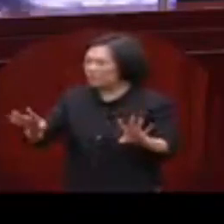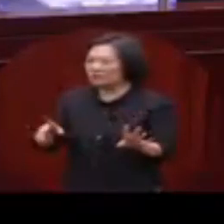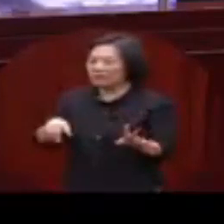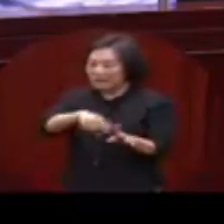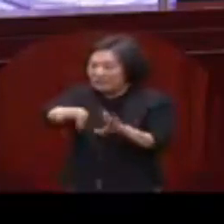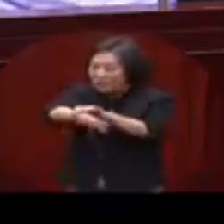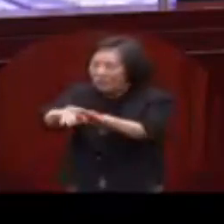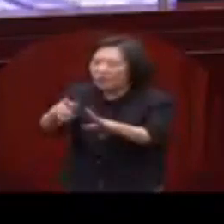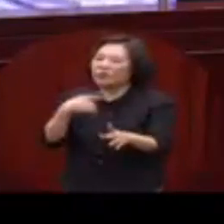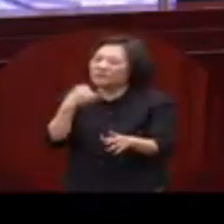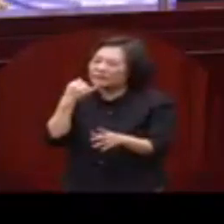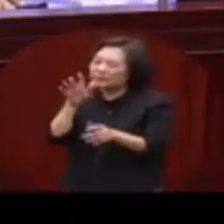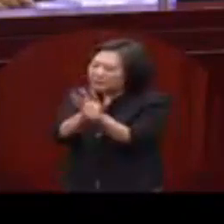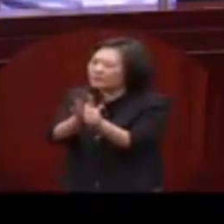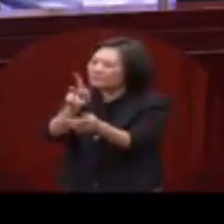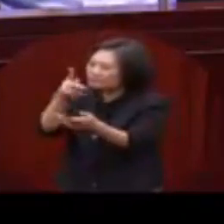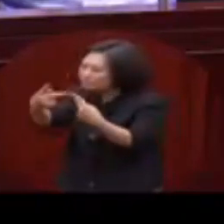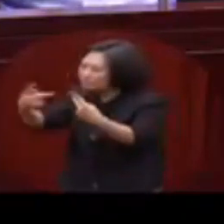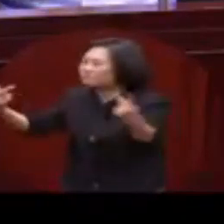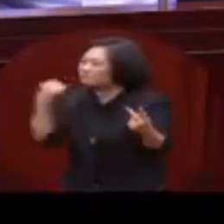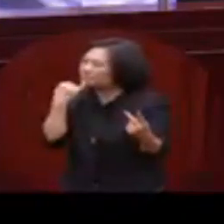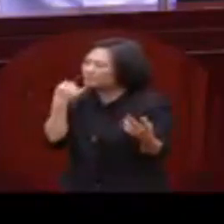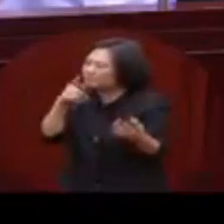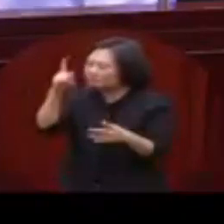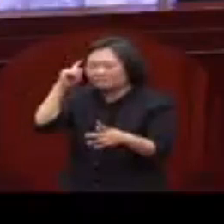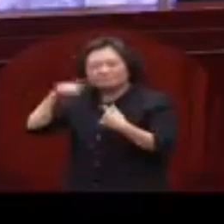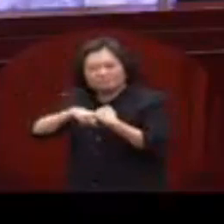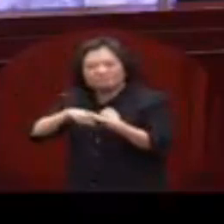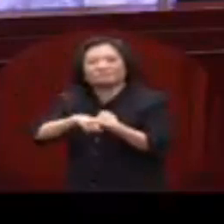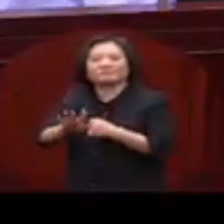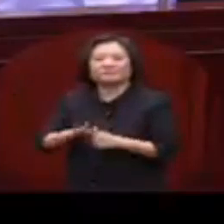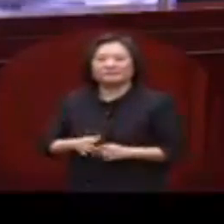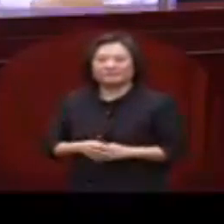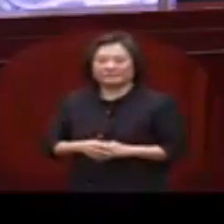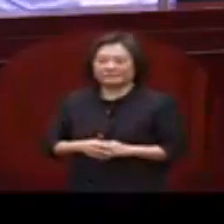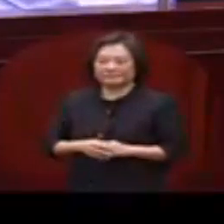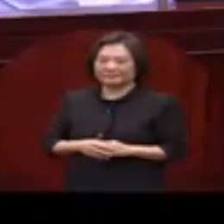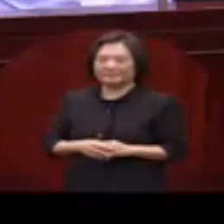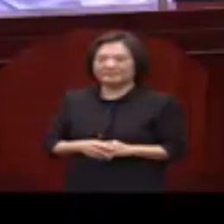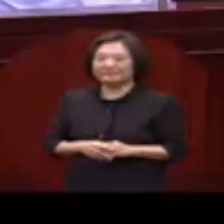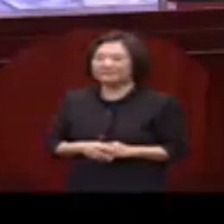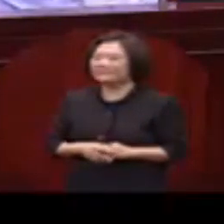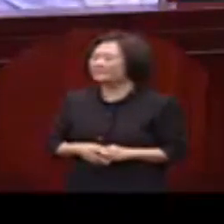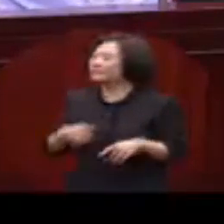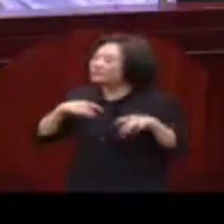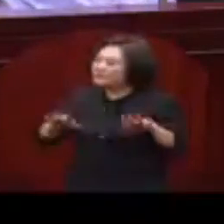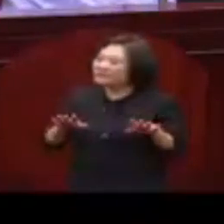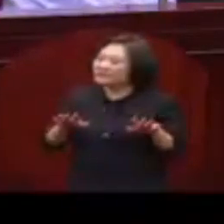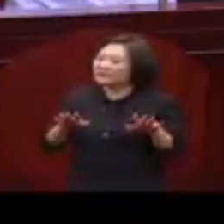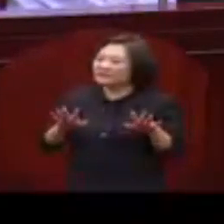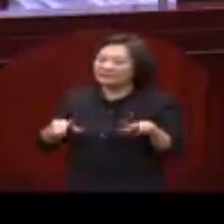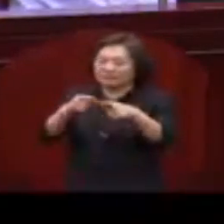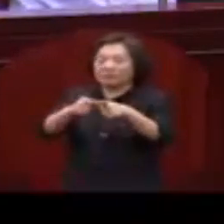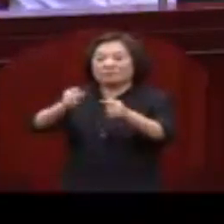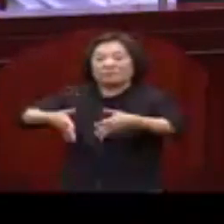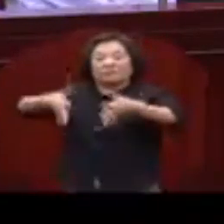场，这是我们要思考的。那也因为这样，你知道哈，包括我们现在有公宅